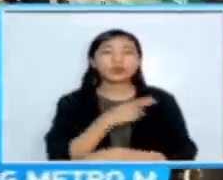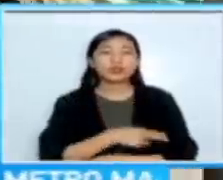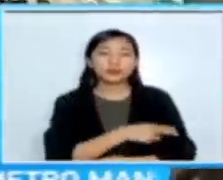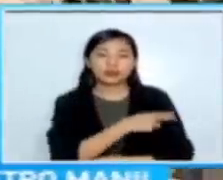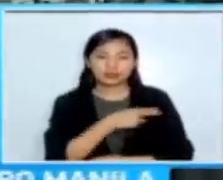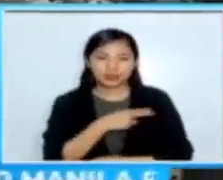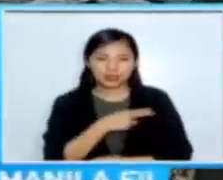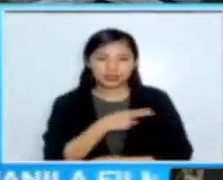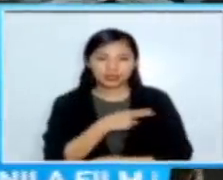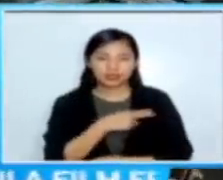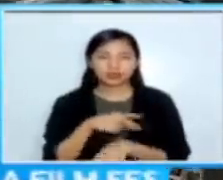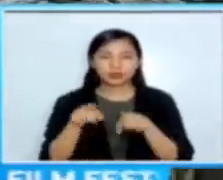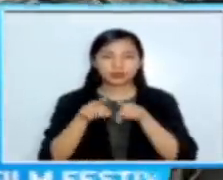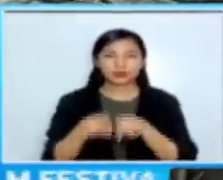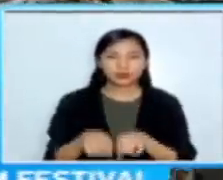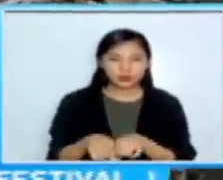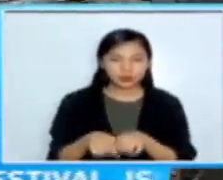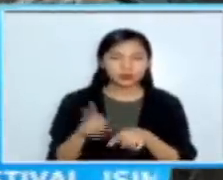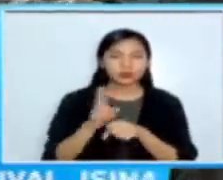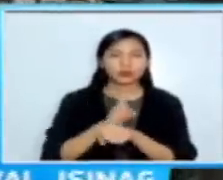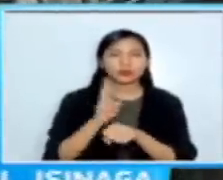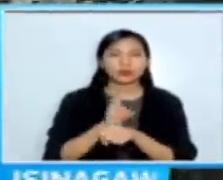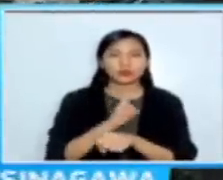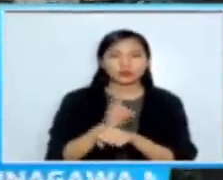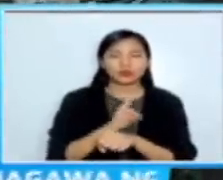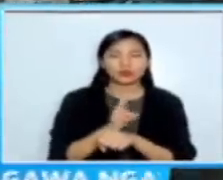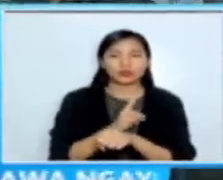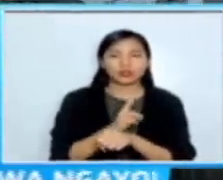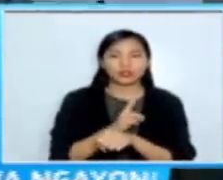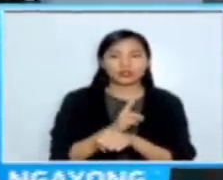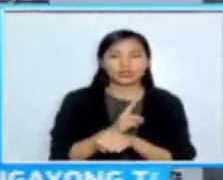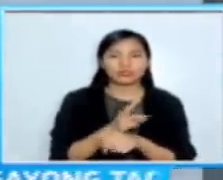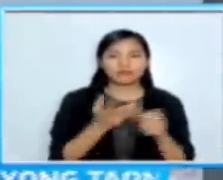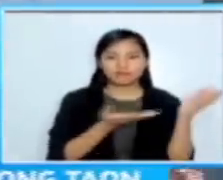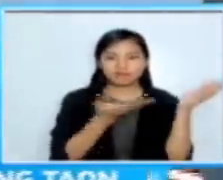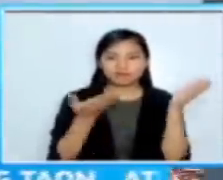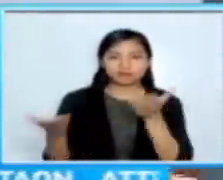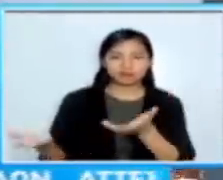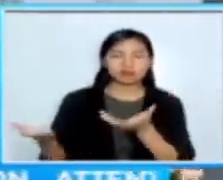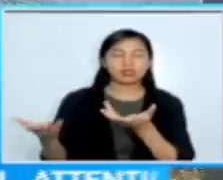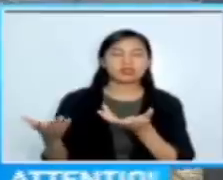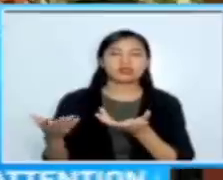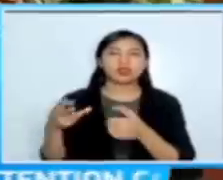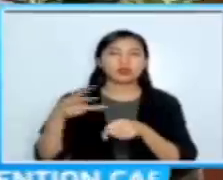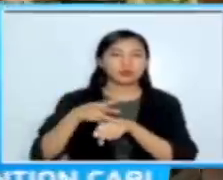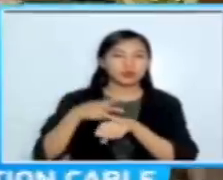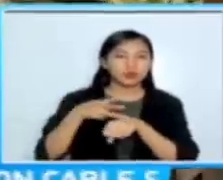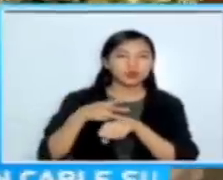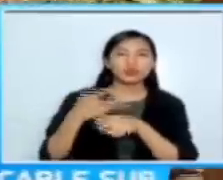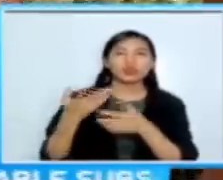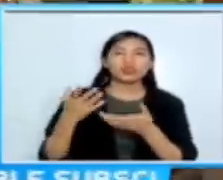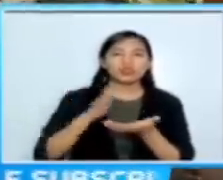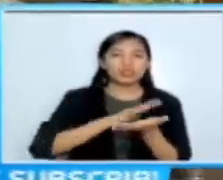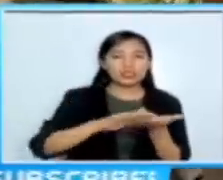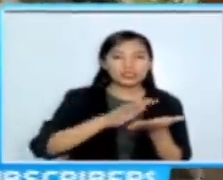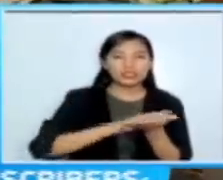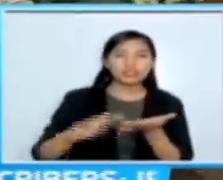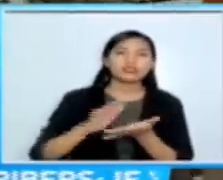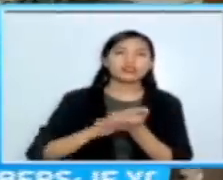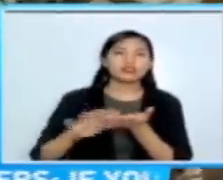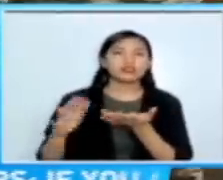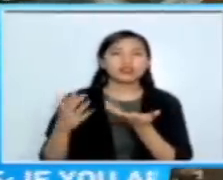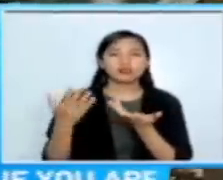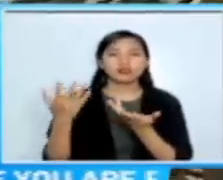pinagbabiyahin namin para maurong yung mga kahoy at saka yung mga poste kasi wala pa po talagang communication at